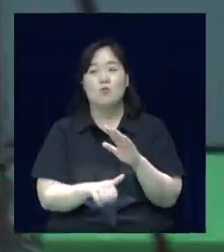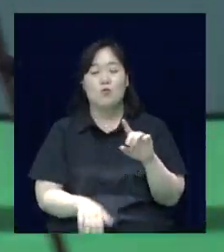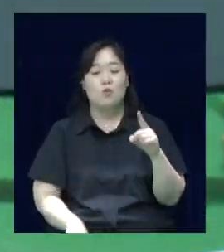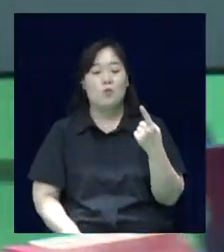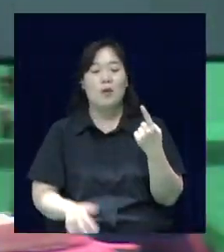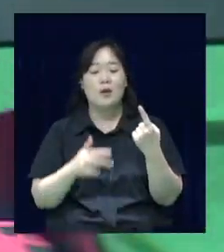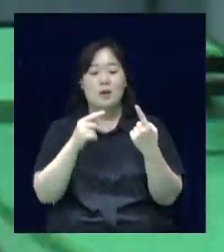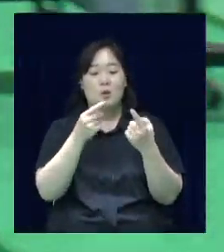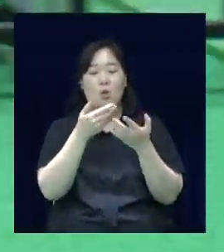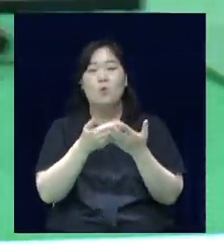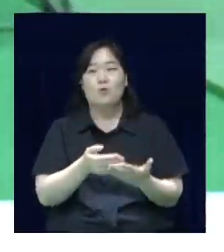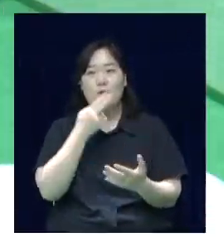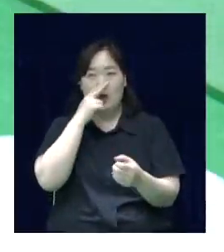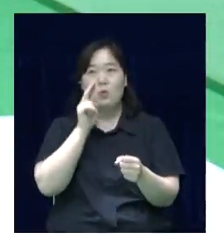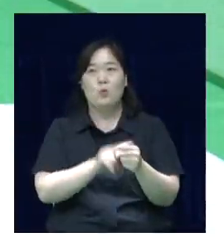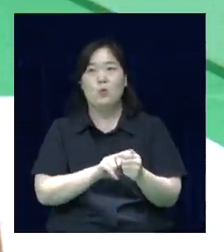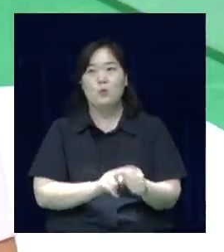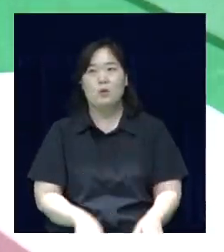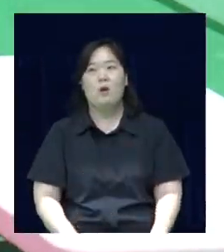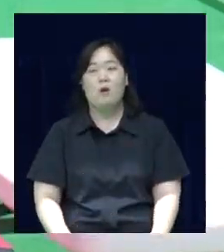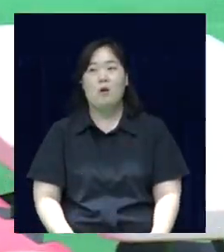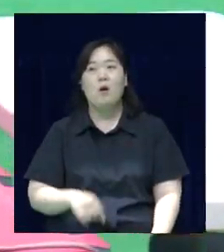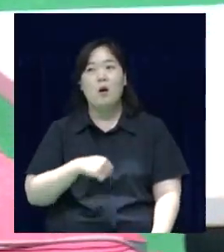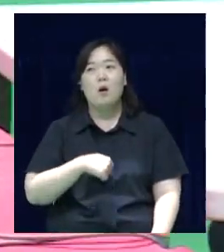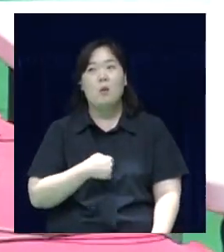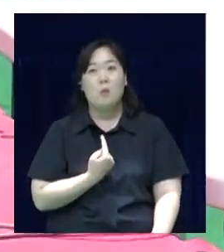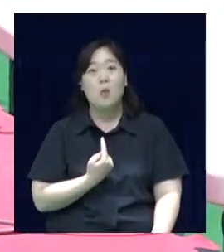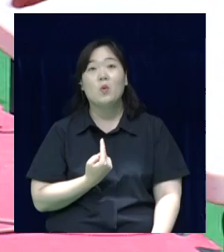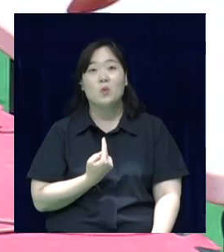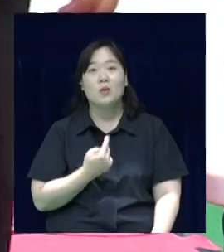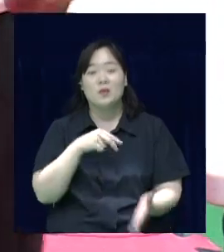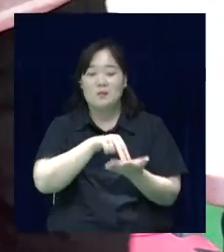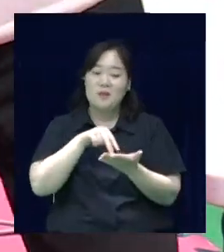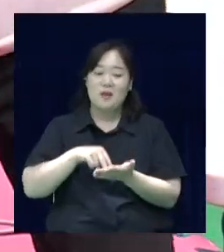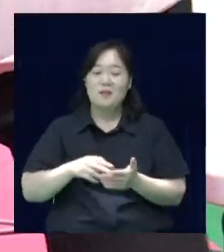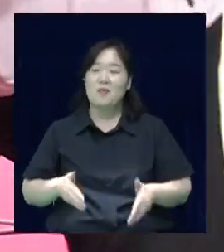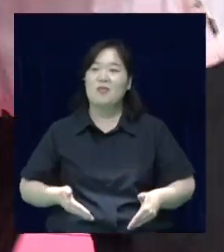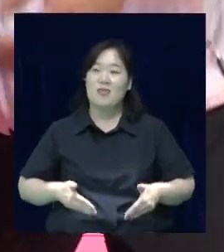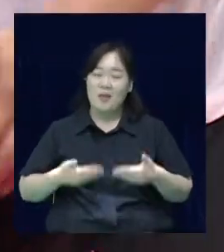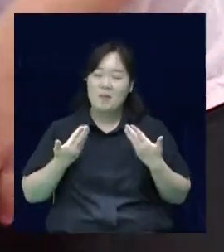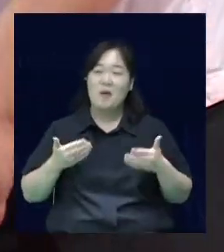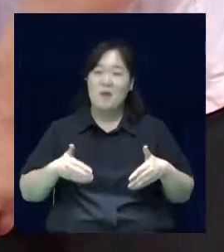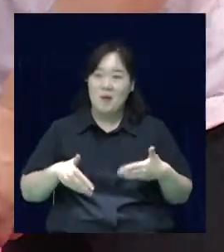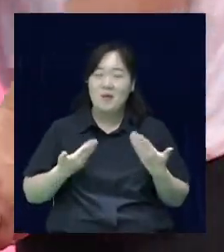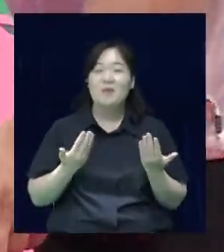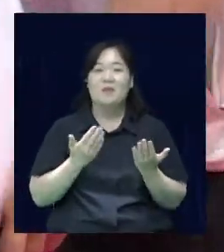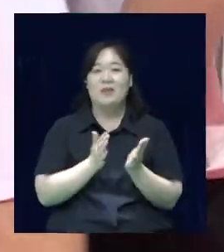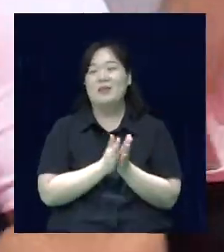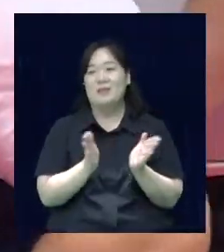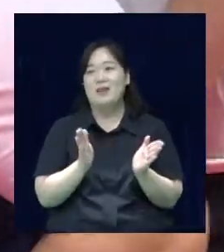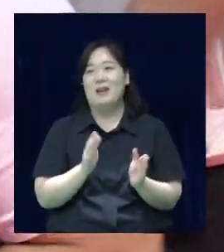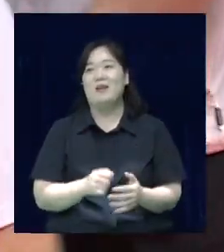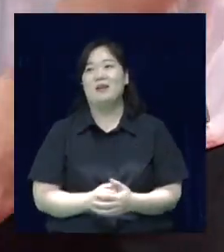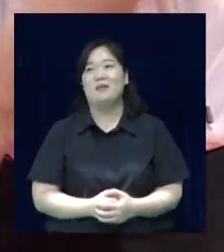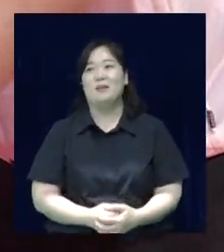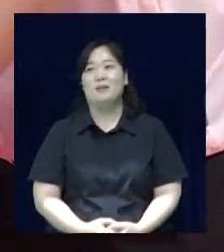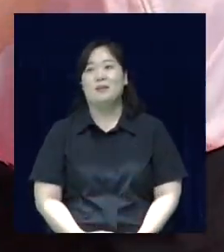100kg을 1차 시도로 좀 본인 입장에선 가볍게 시작하는 정도로 갈 수 있겠는데요. 굉장히 가볍게 될 거라고 예상되어지고요. 네. 예.